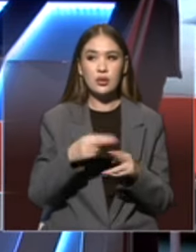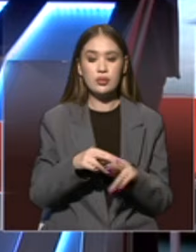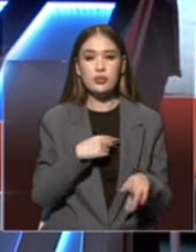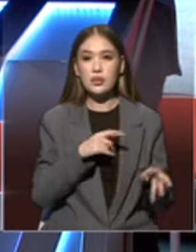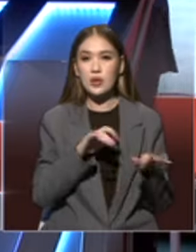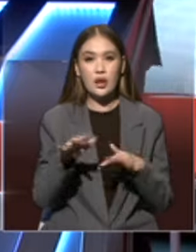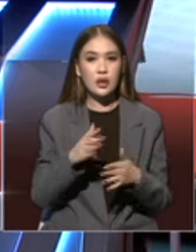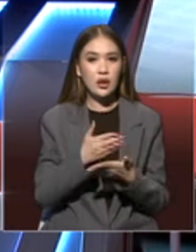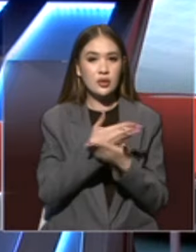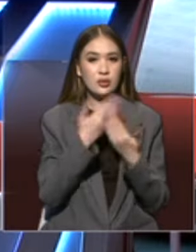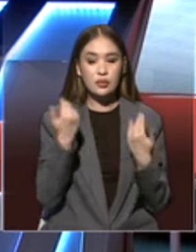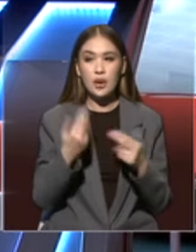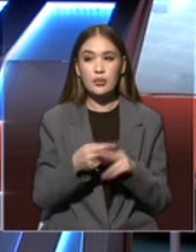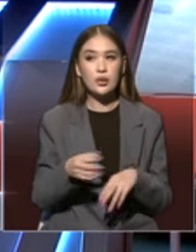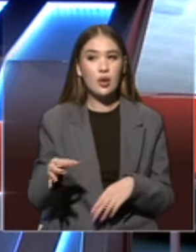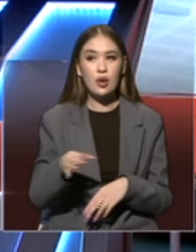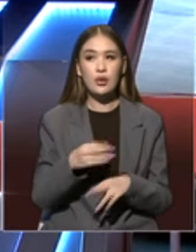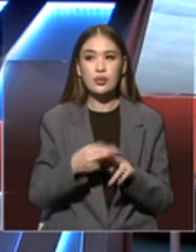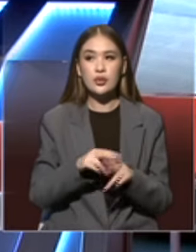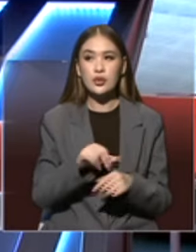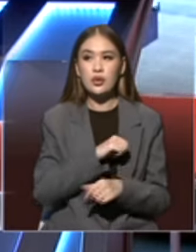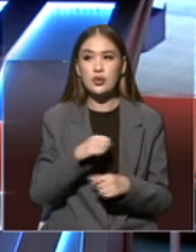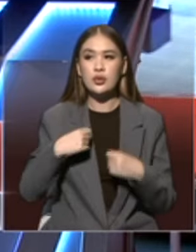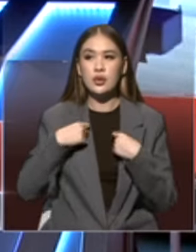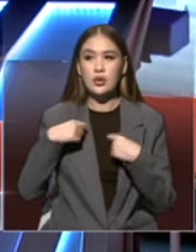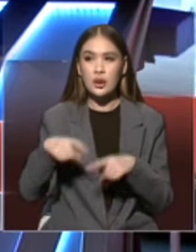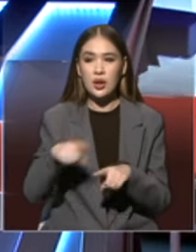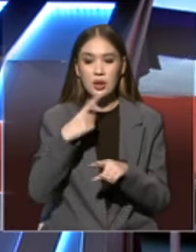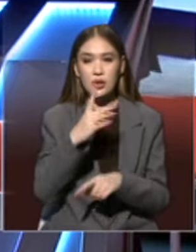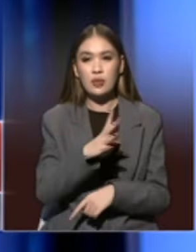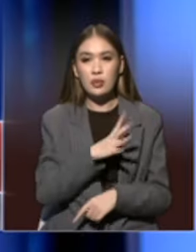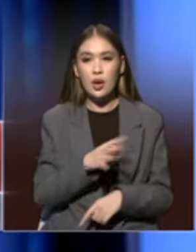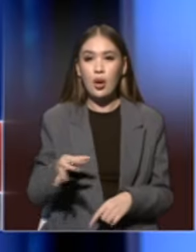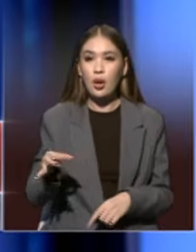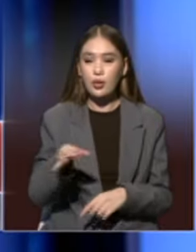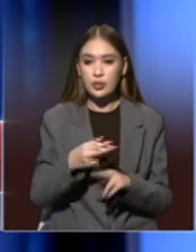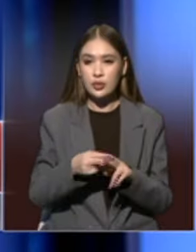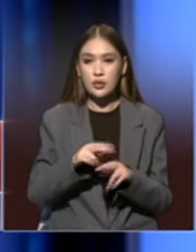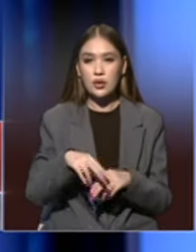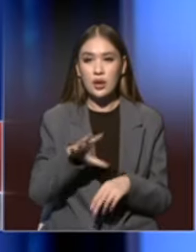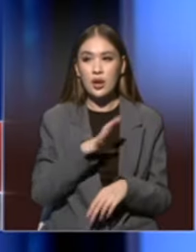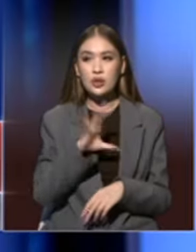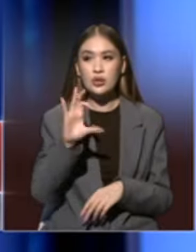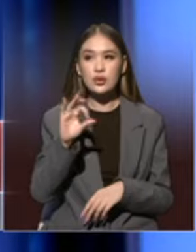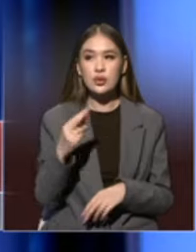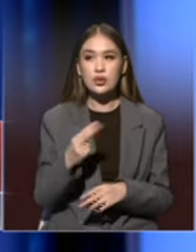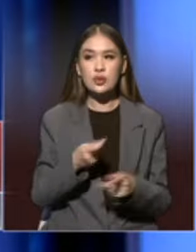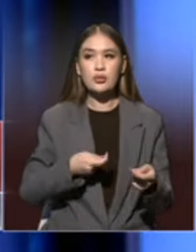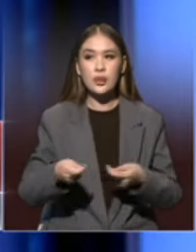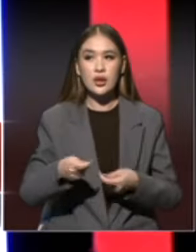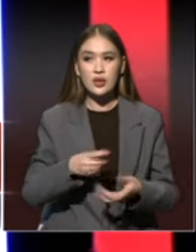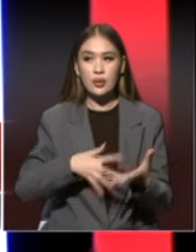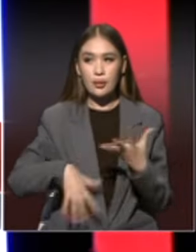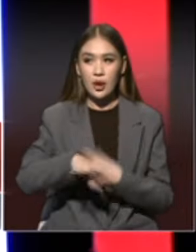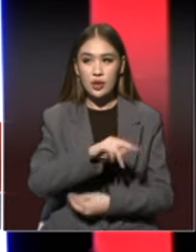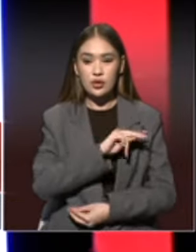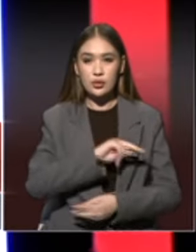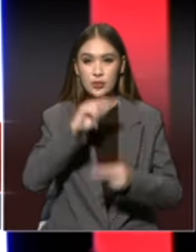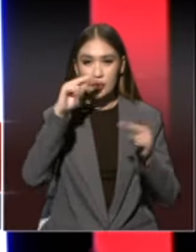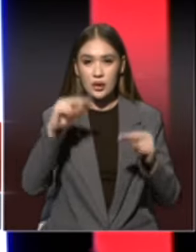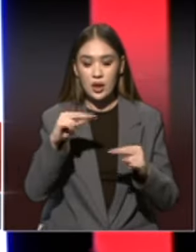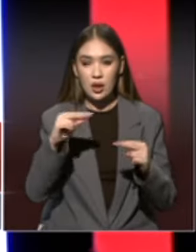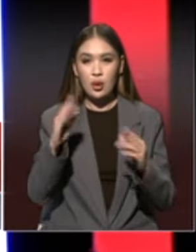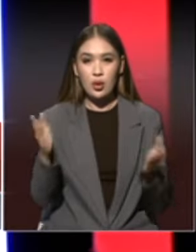айналыспаймыз, облыстан өздерің біліңдер дейді. Ай, облыстық әлеуметтік саланың басқармаларының барлығы жұмысын, сведениесін қолдап